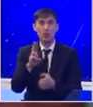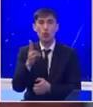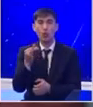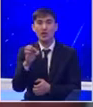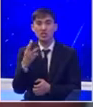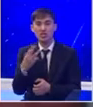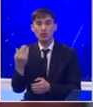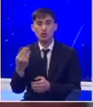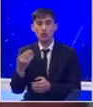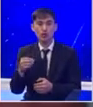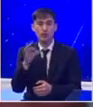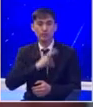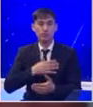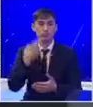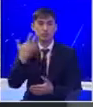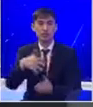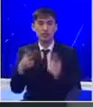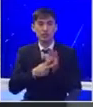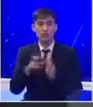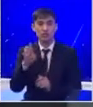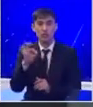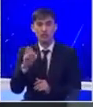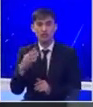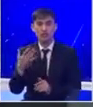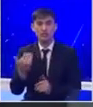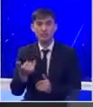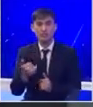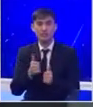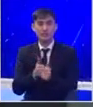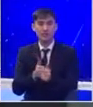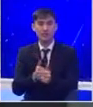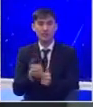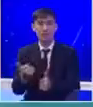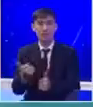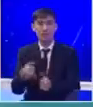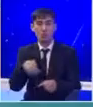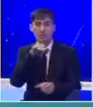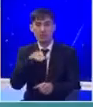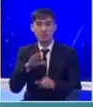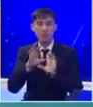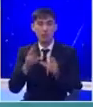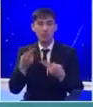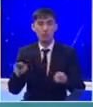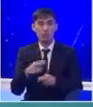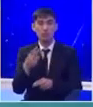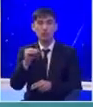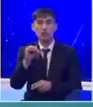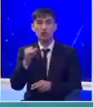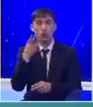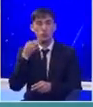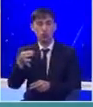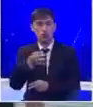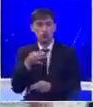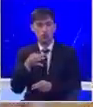«Куаныш». У нее в активе 58 баллов. Буквально на пятки североказахстанцам наступает профессиональный волейбольный клуб «ЖТСУ» Алматинской